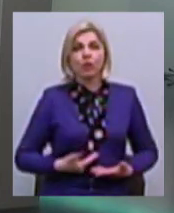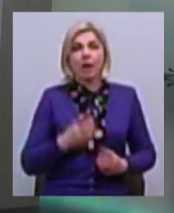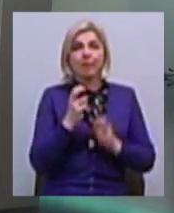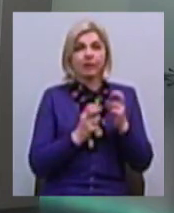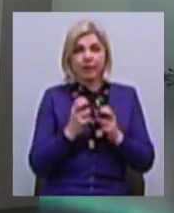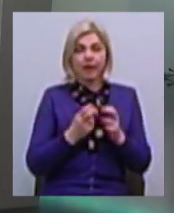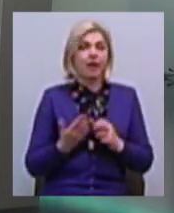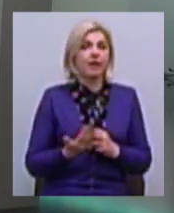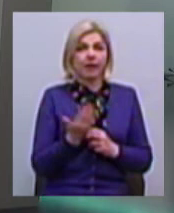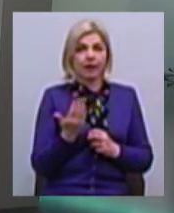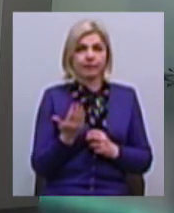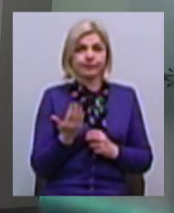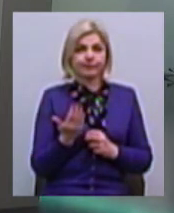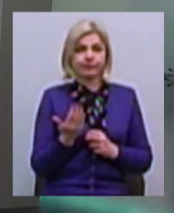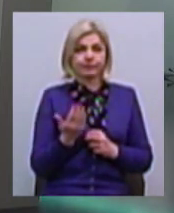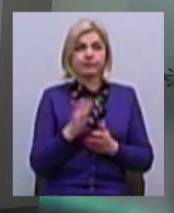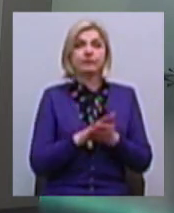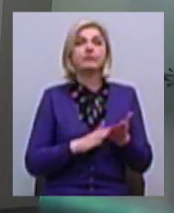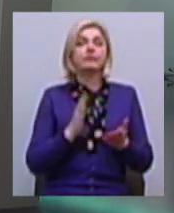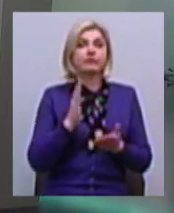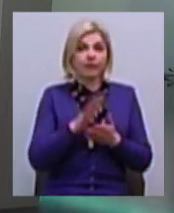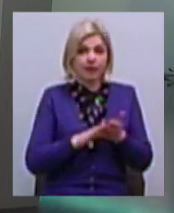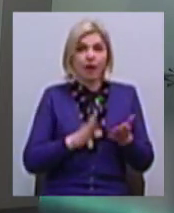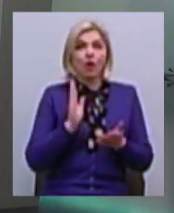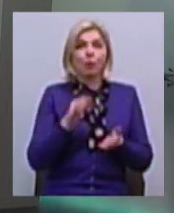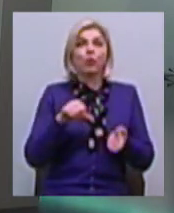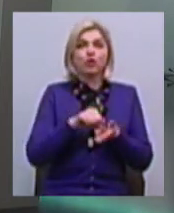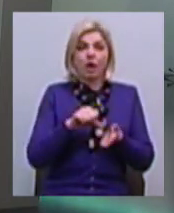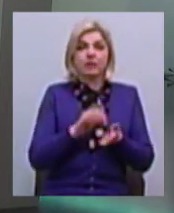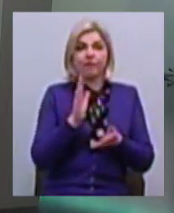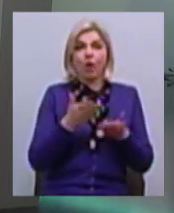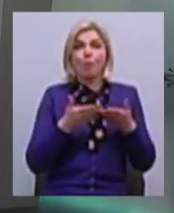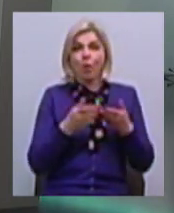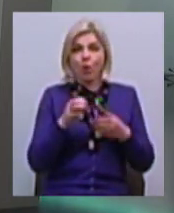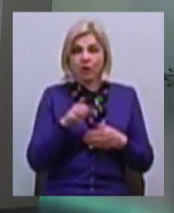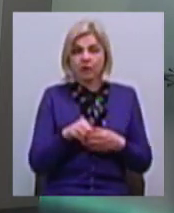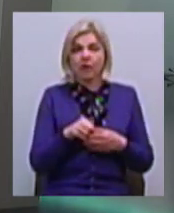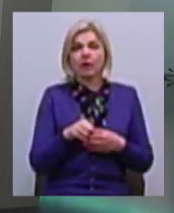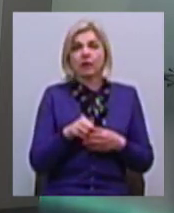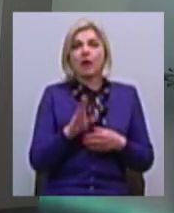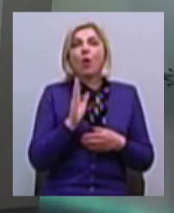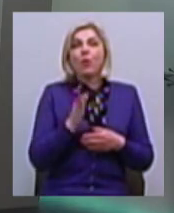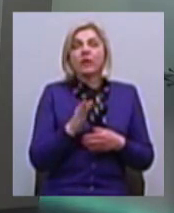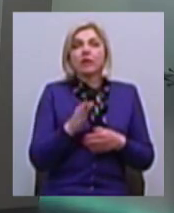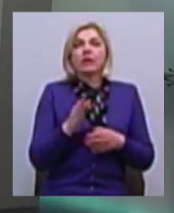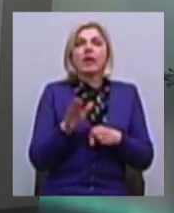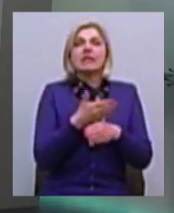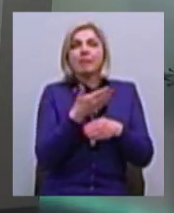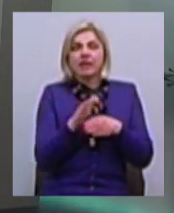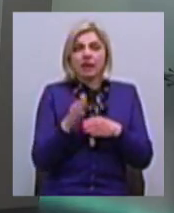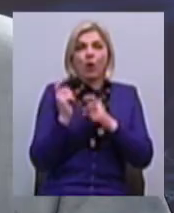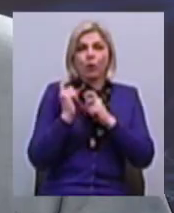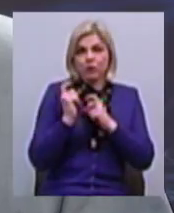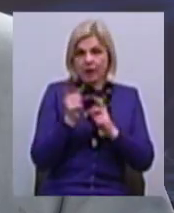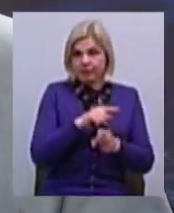яке, ну, в ідеалі візьме в концесію цей порт, буде Ствідором. Ні, тут йдеться про те,